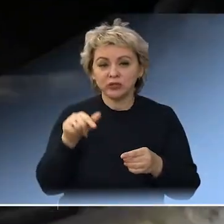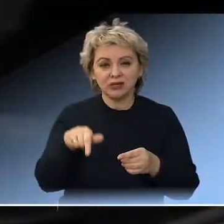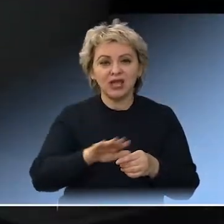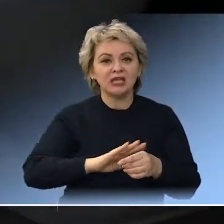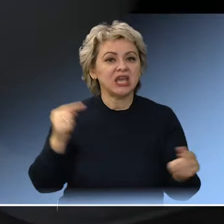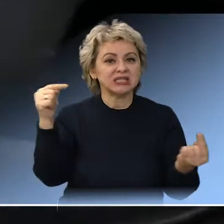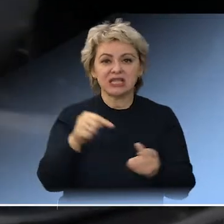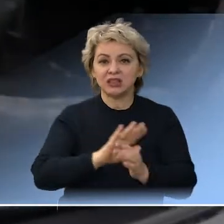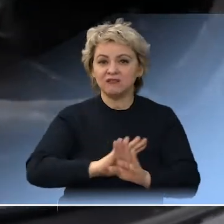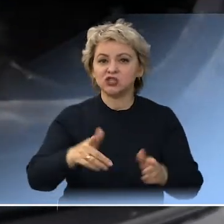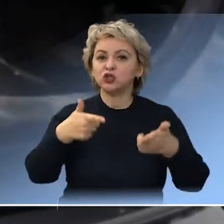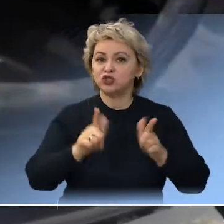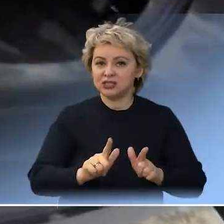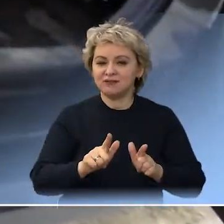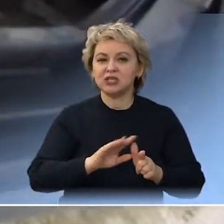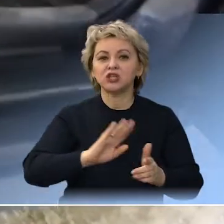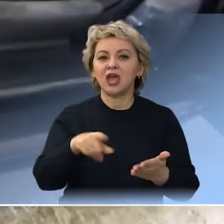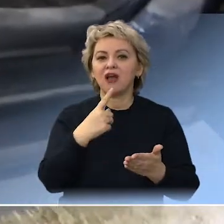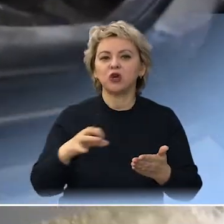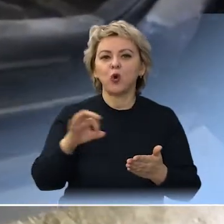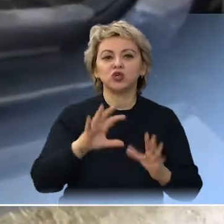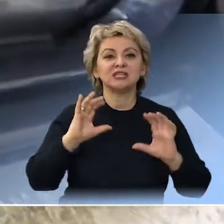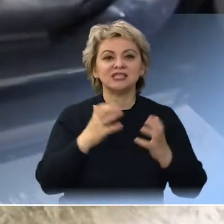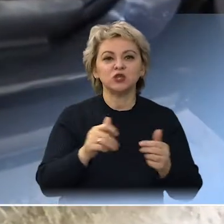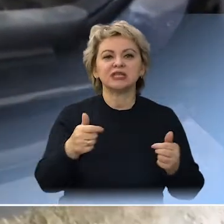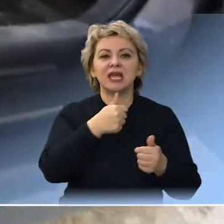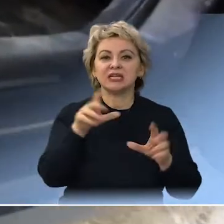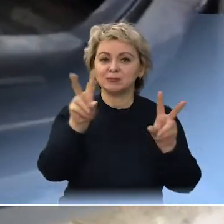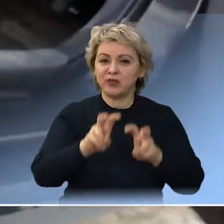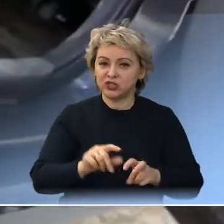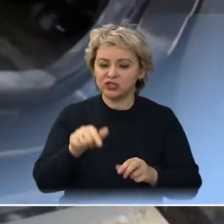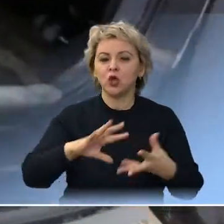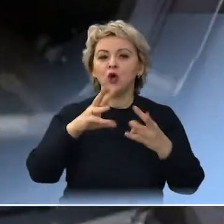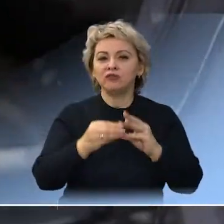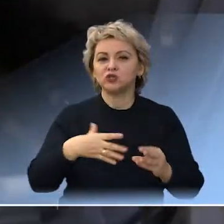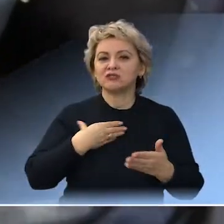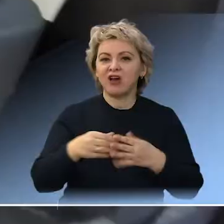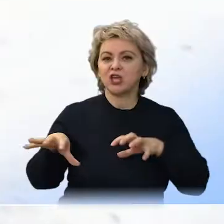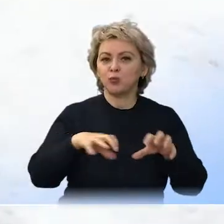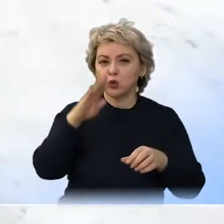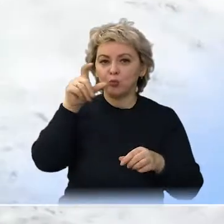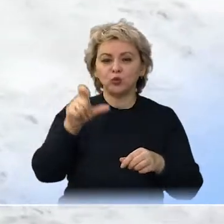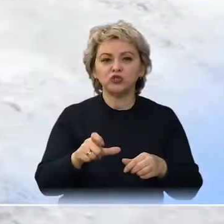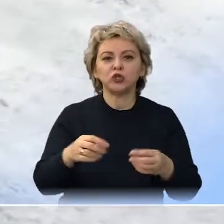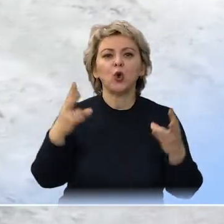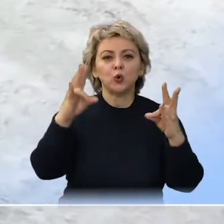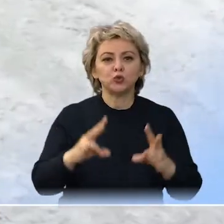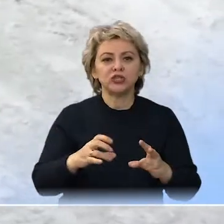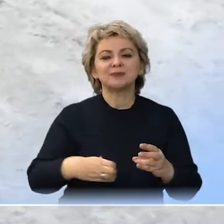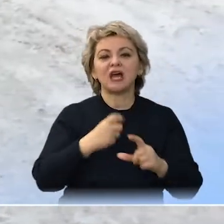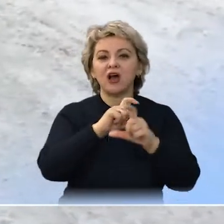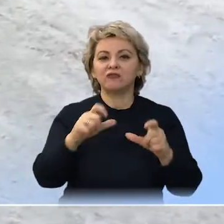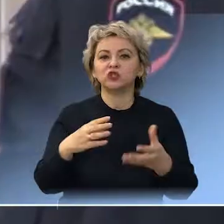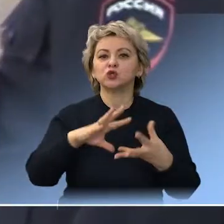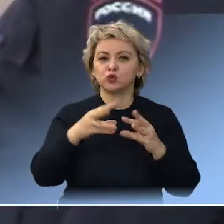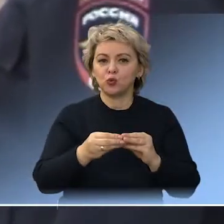осмотре не соответствовали действительности, не говоря уже о серьезной экспертизе. В результате своих махинаций мужчина нанес ущерб страховой компании